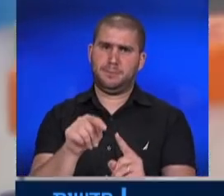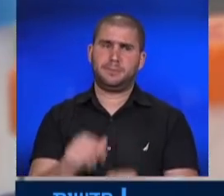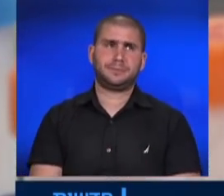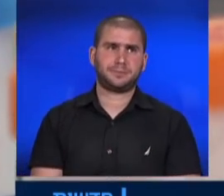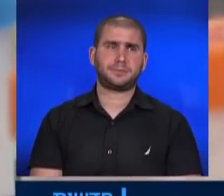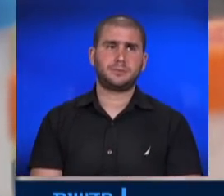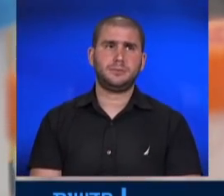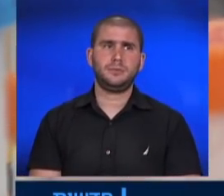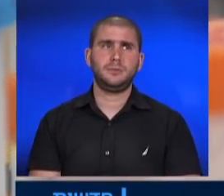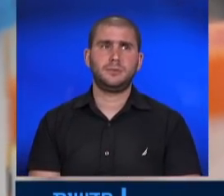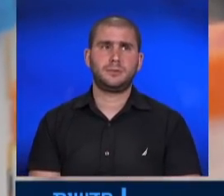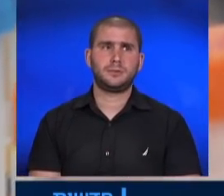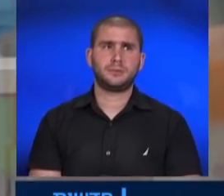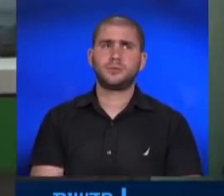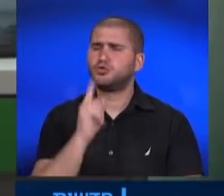יש לו שם?